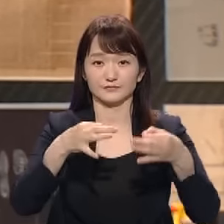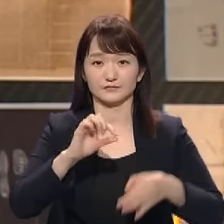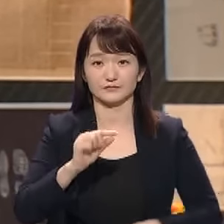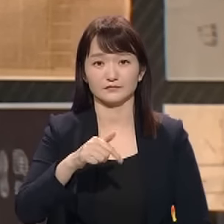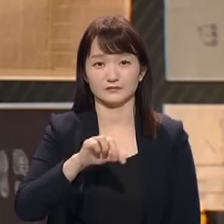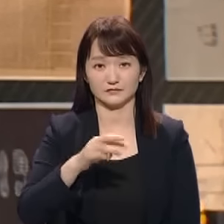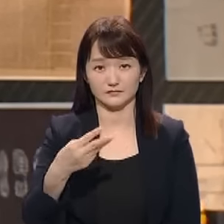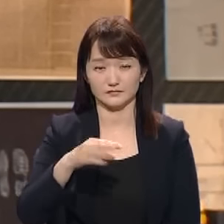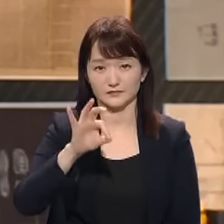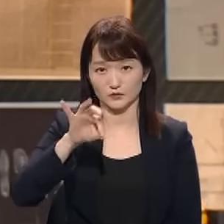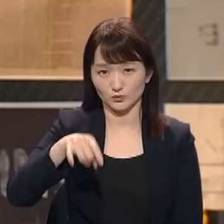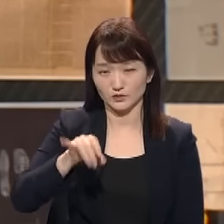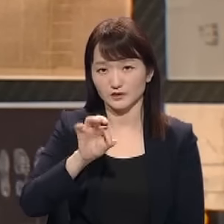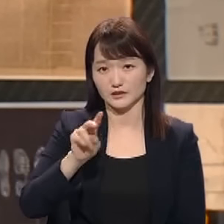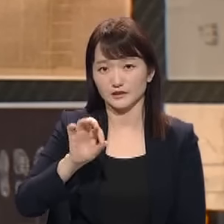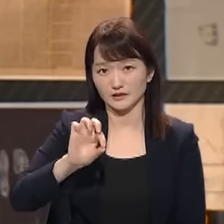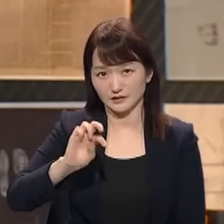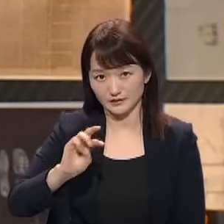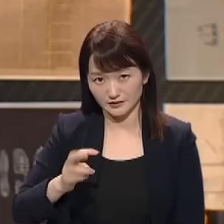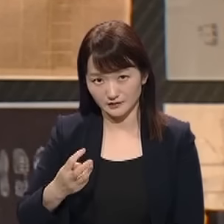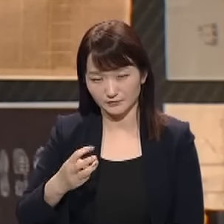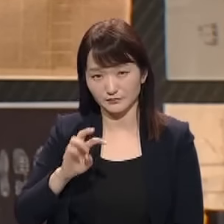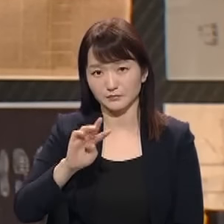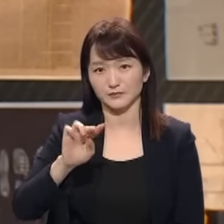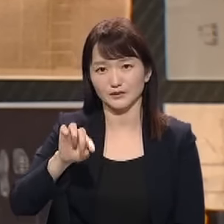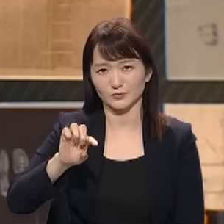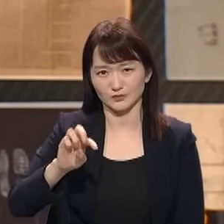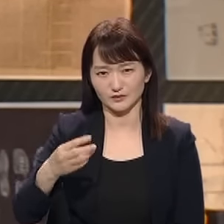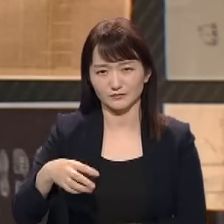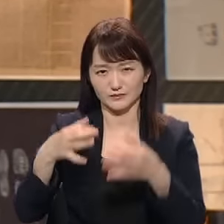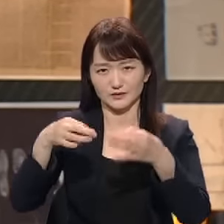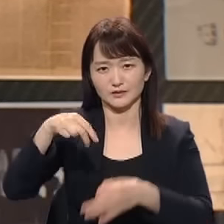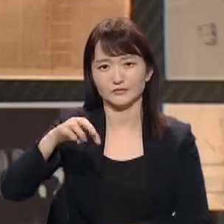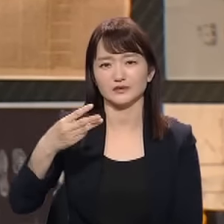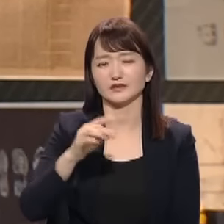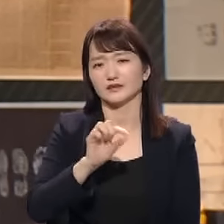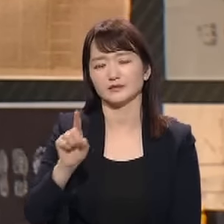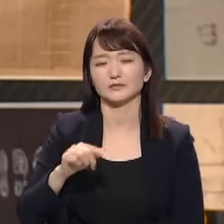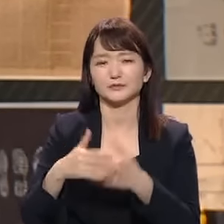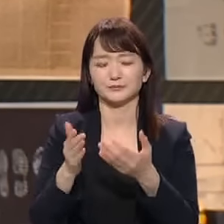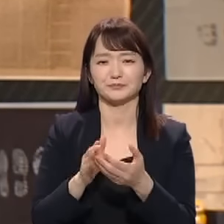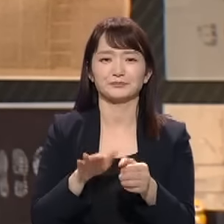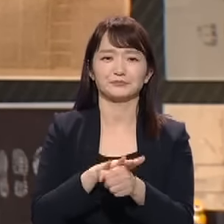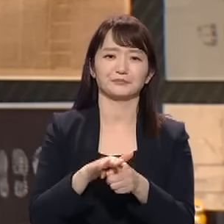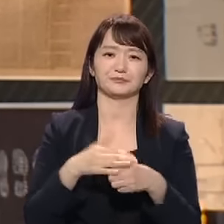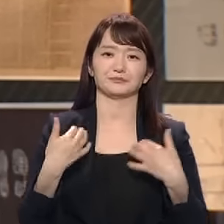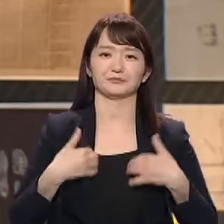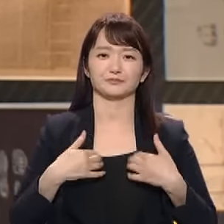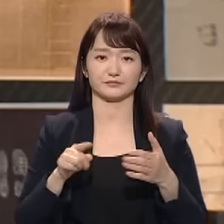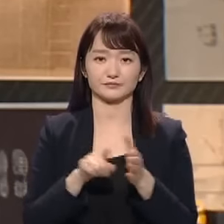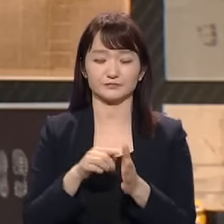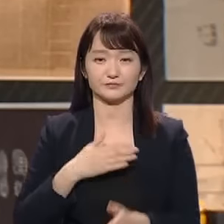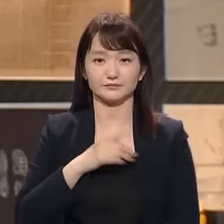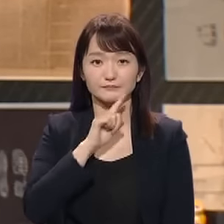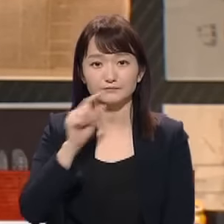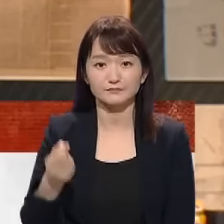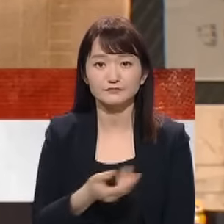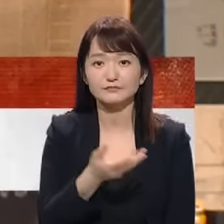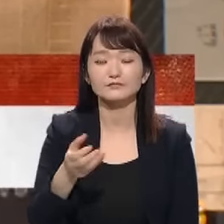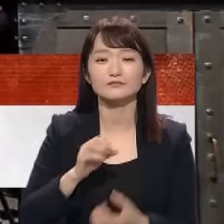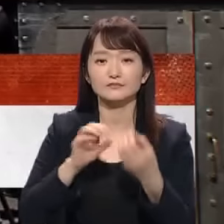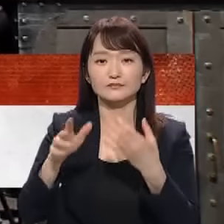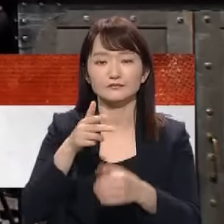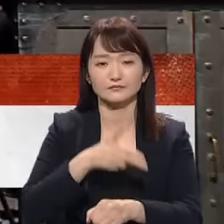김은철님, 위양임님, 백종란님, 권여원님, 김설아님 모두 모두 사랑합니다. 자, 재미는 물론 의리로 함께하는